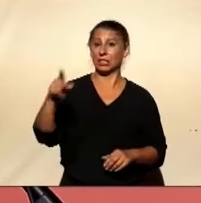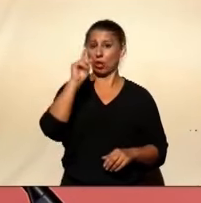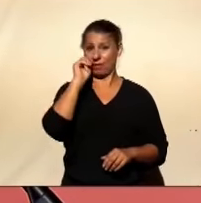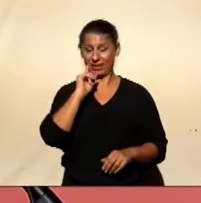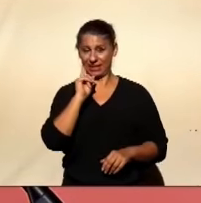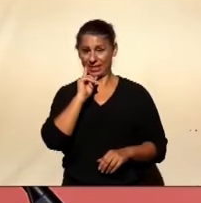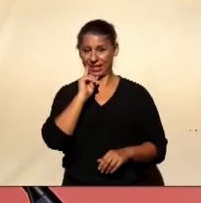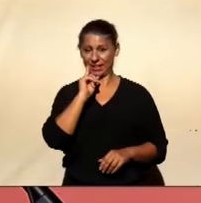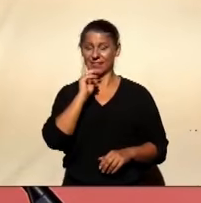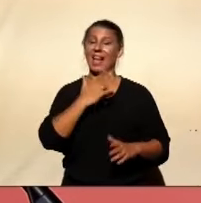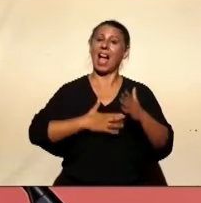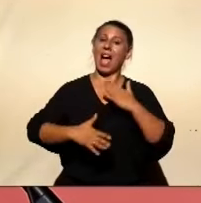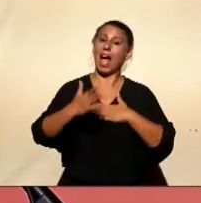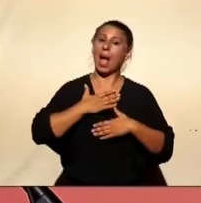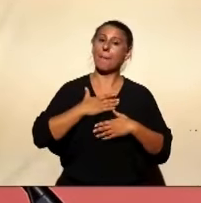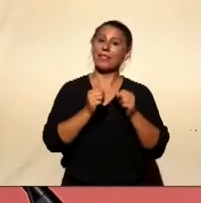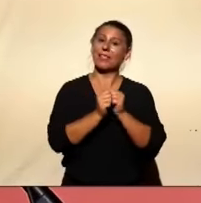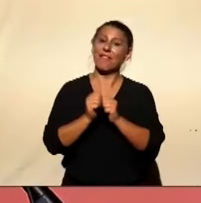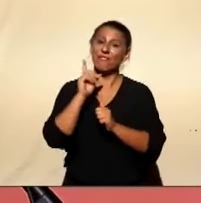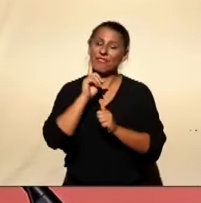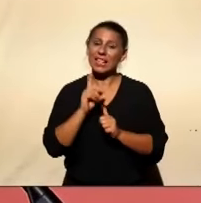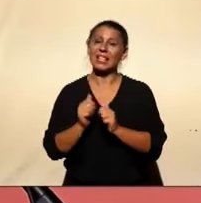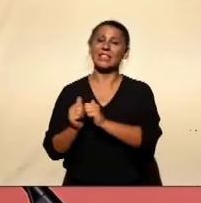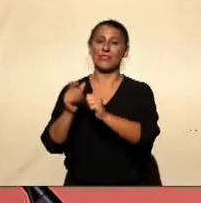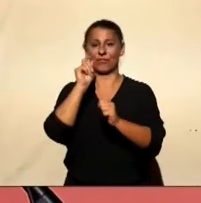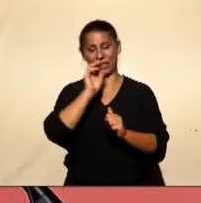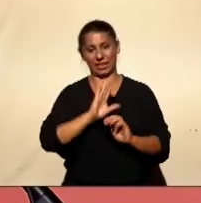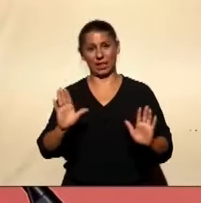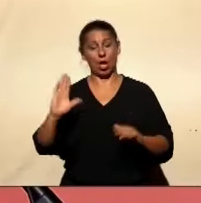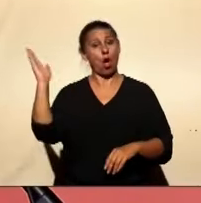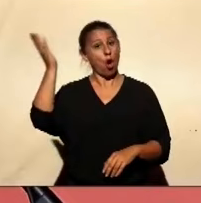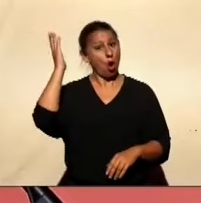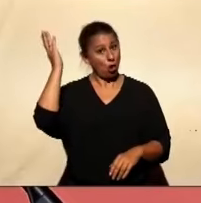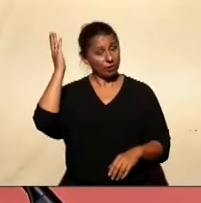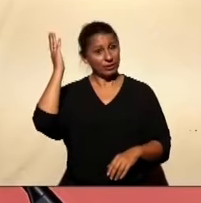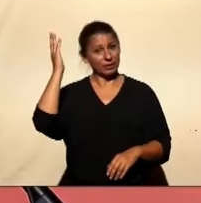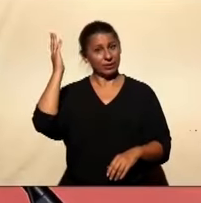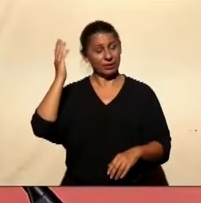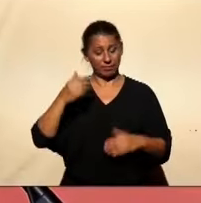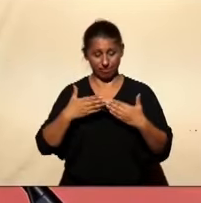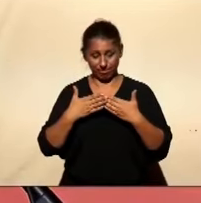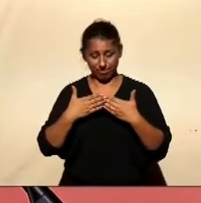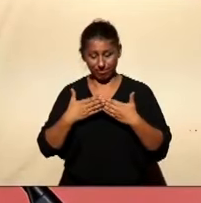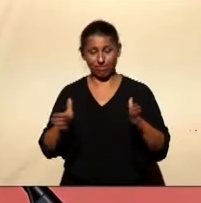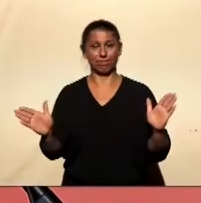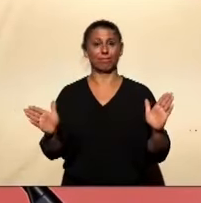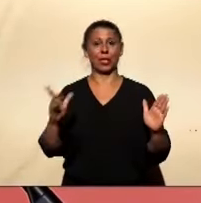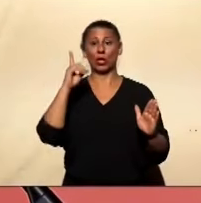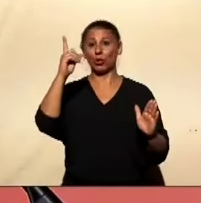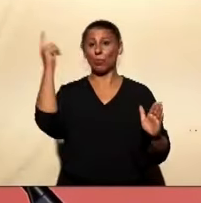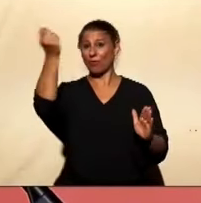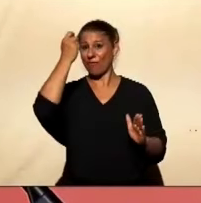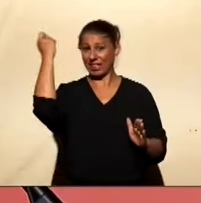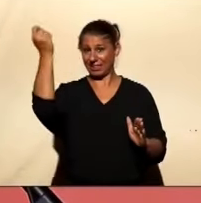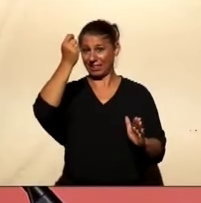σύντροφοι, αγαπητές φίλες και φίλοι, όταν πρωτάνοιξε τις πύλες του το πρώτο